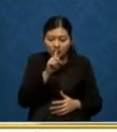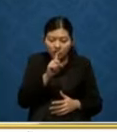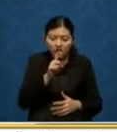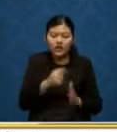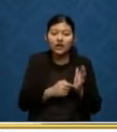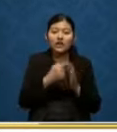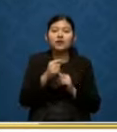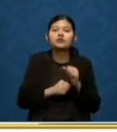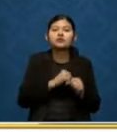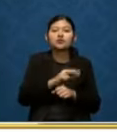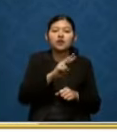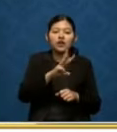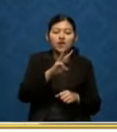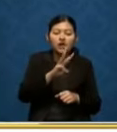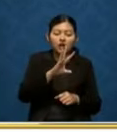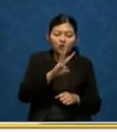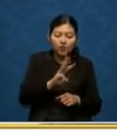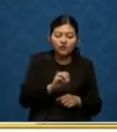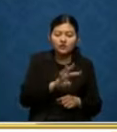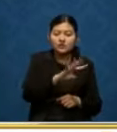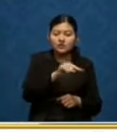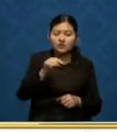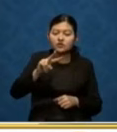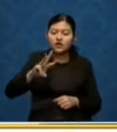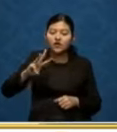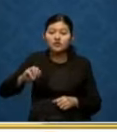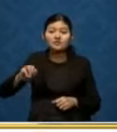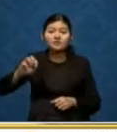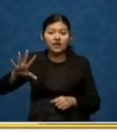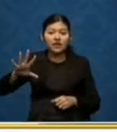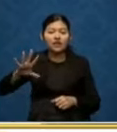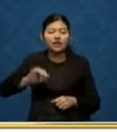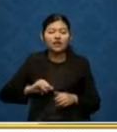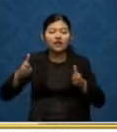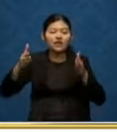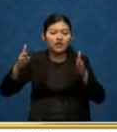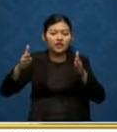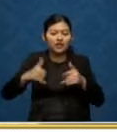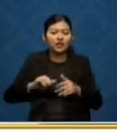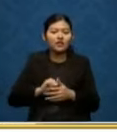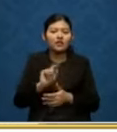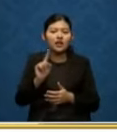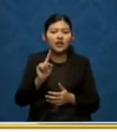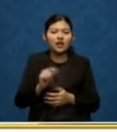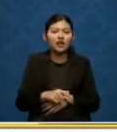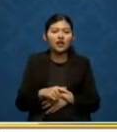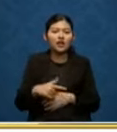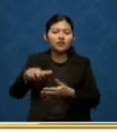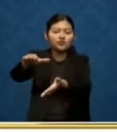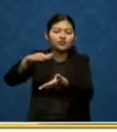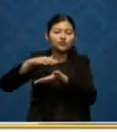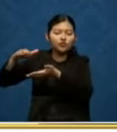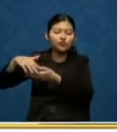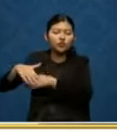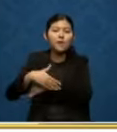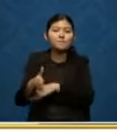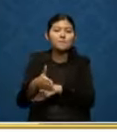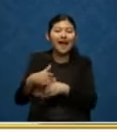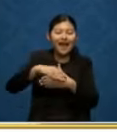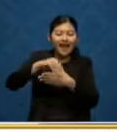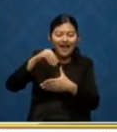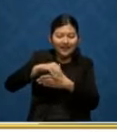ตั้งแต่ปี2564ถึง 2565ครับมีการนำเนื้อปลานำเข้านะครับเนื้อปลาแช่แข็ง